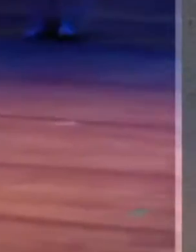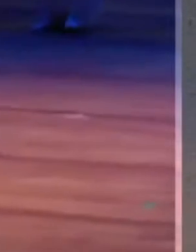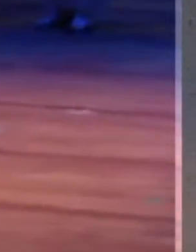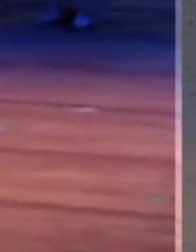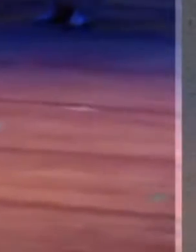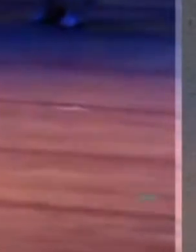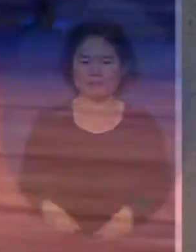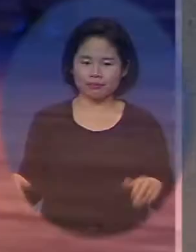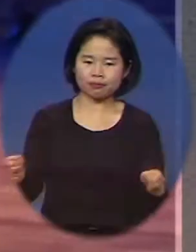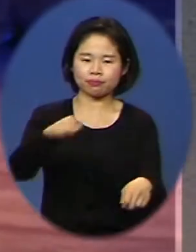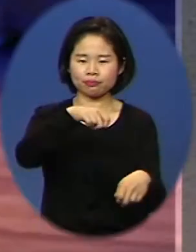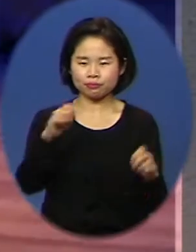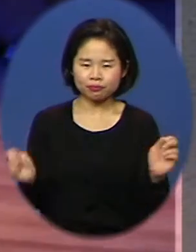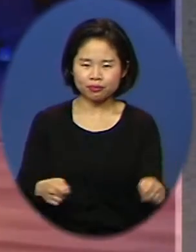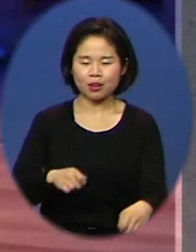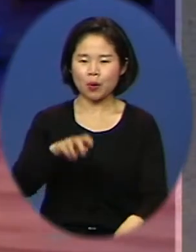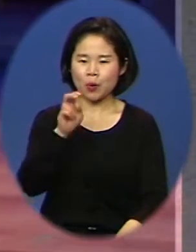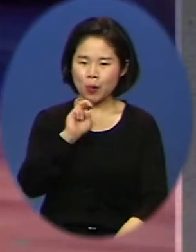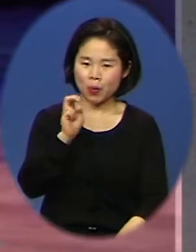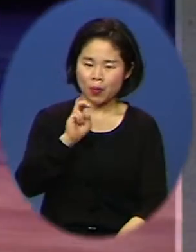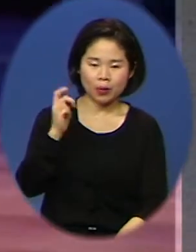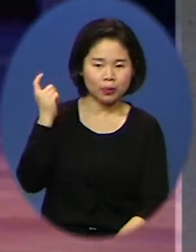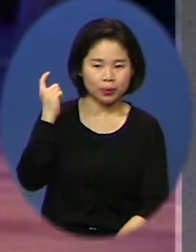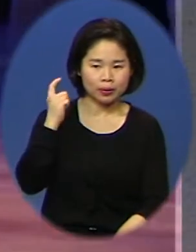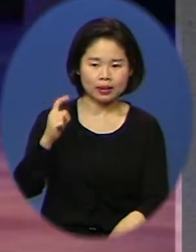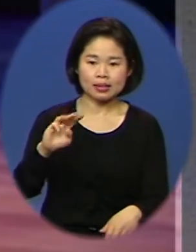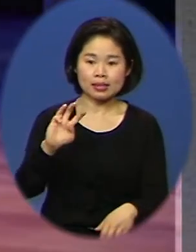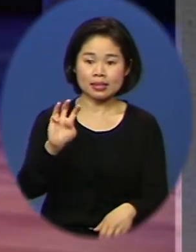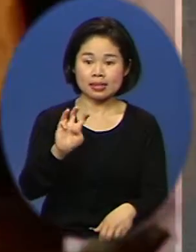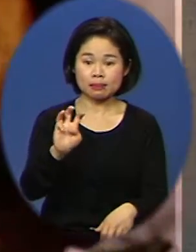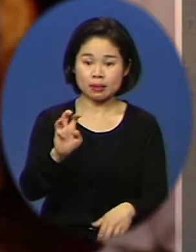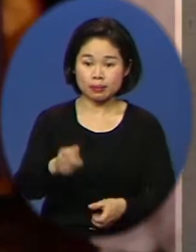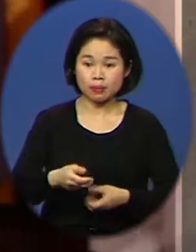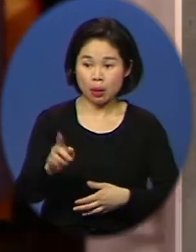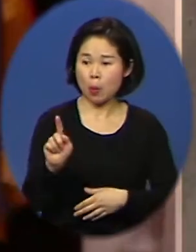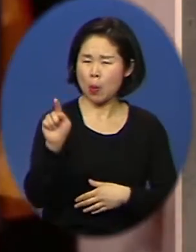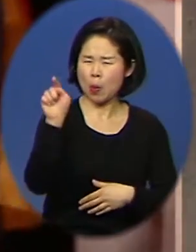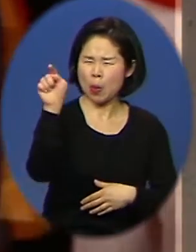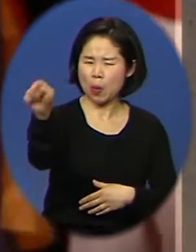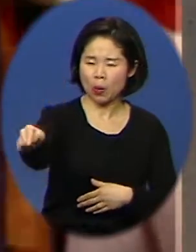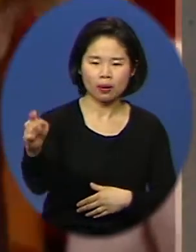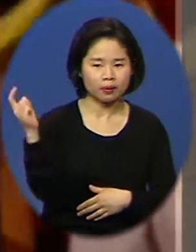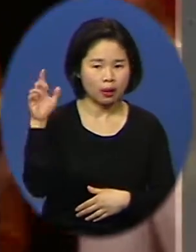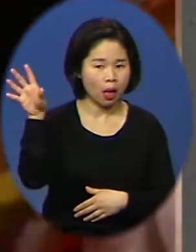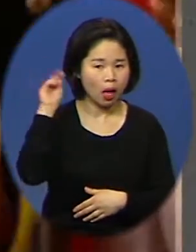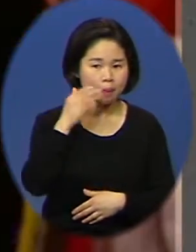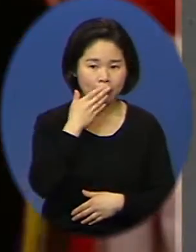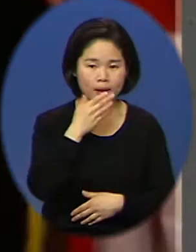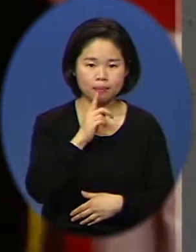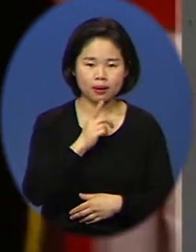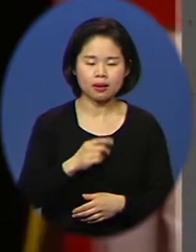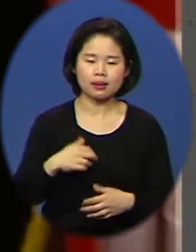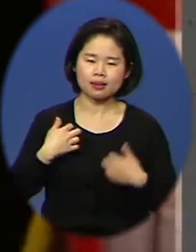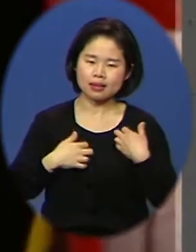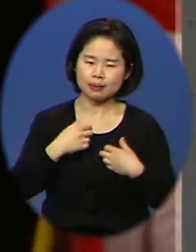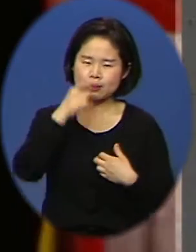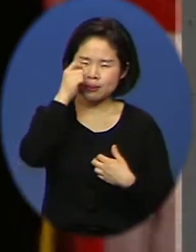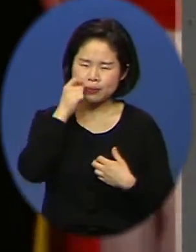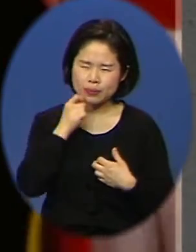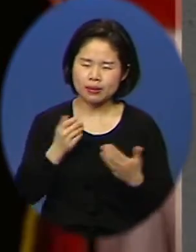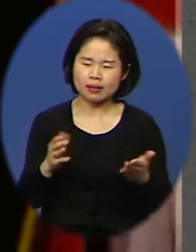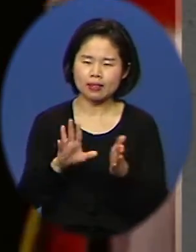농악을 치면 그 소리가 30리 밖까지 들린다란 말이 있습니다. 기쁜 일, 슬픈 일이 있을 때 함께했던 우리의 전통